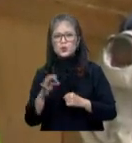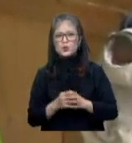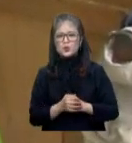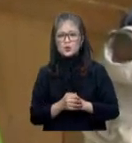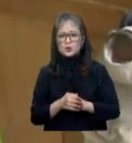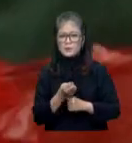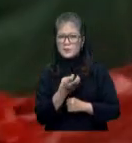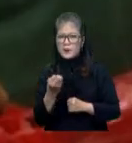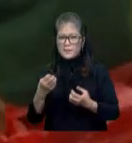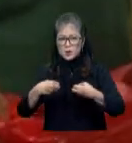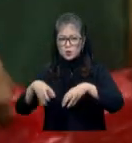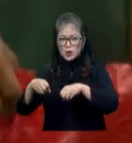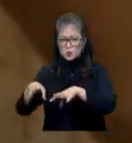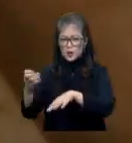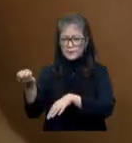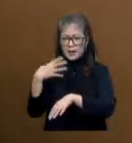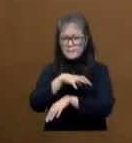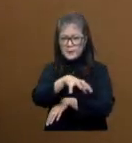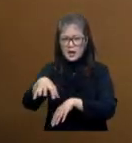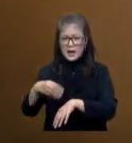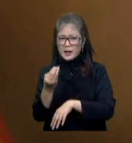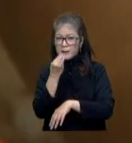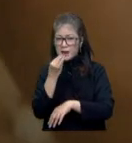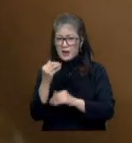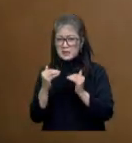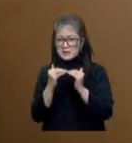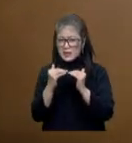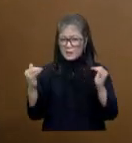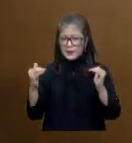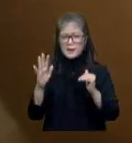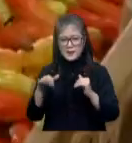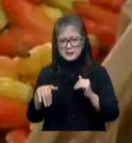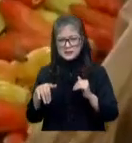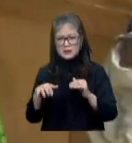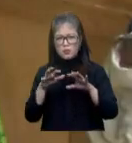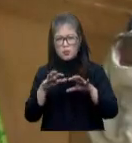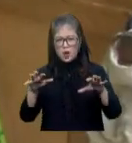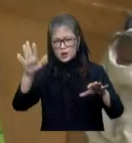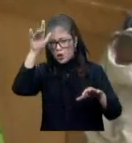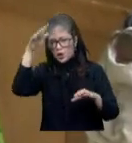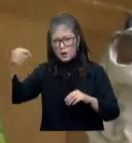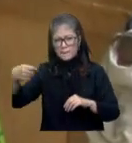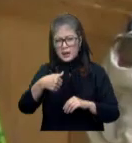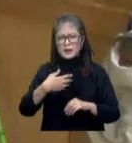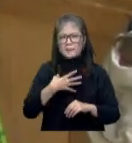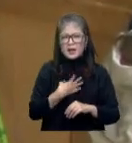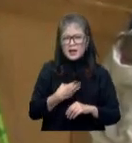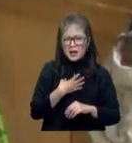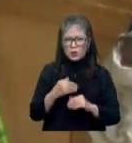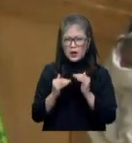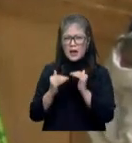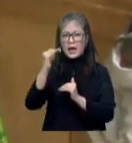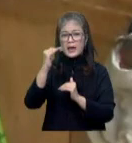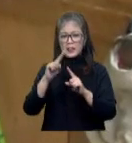pedagang, untuk ketersediaan bahan pokok ini masih aman menjelang Ramadan. Banyak pembeli yang mengeluhkan tentang kenaikan harga ini, namun